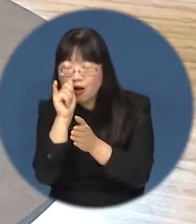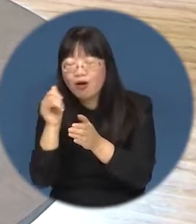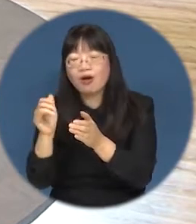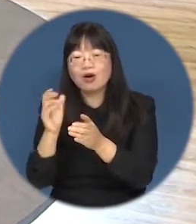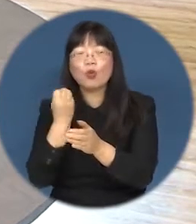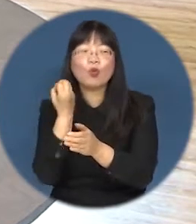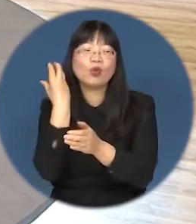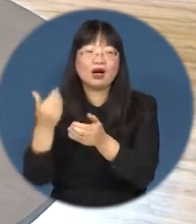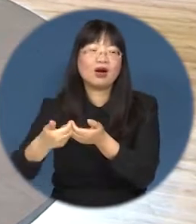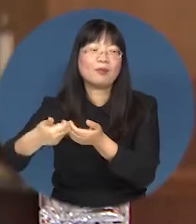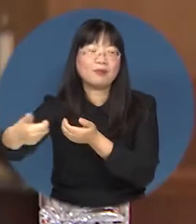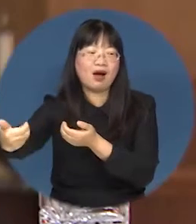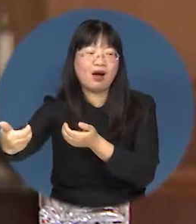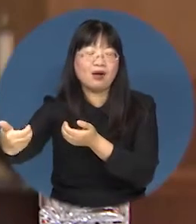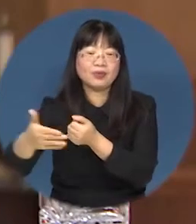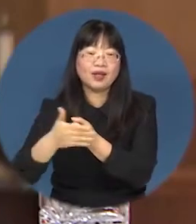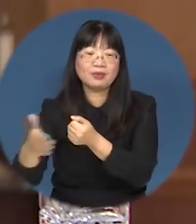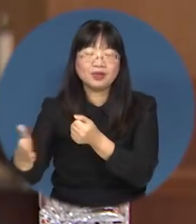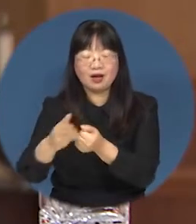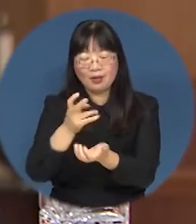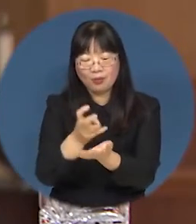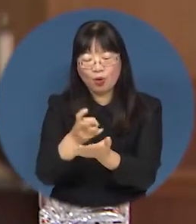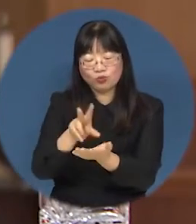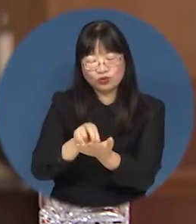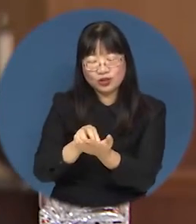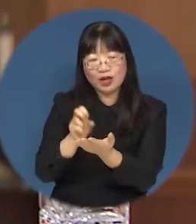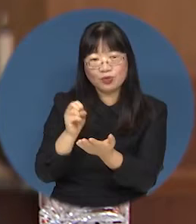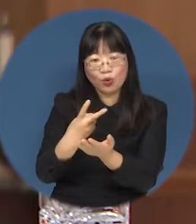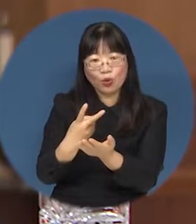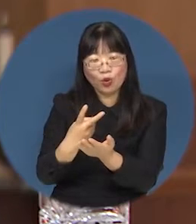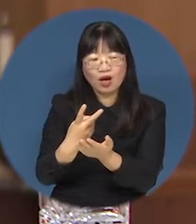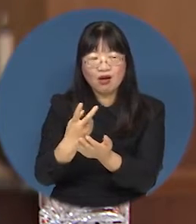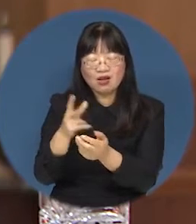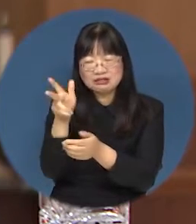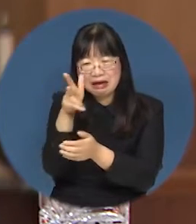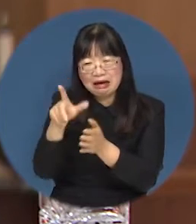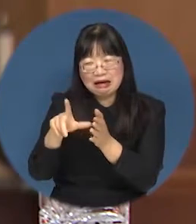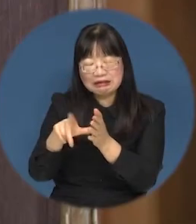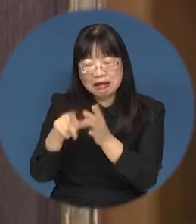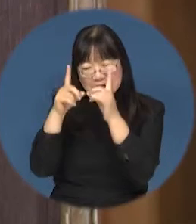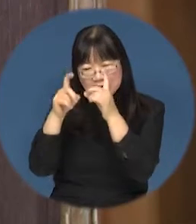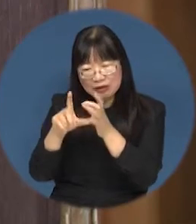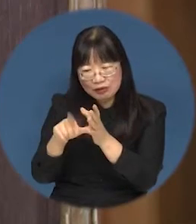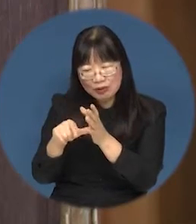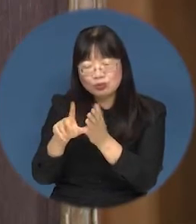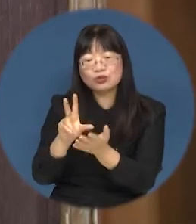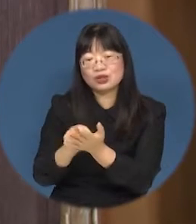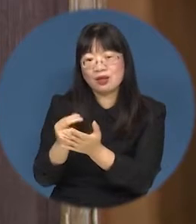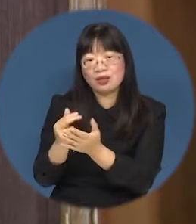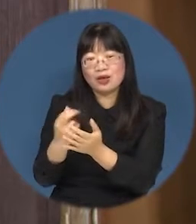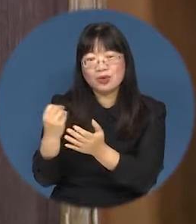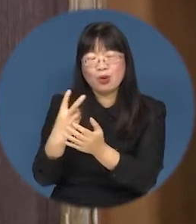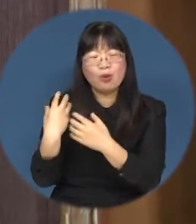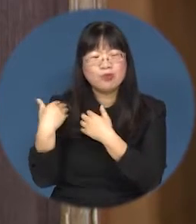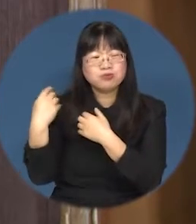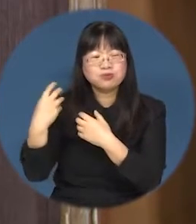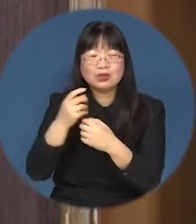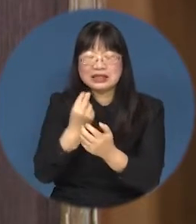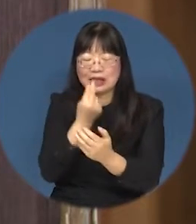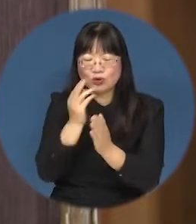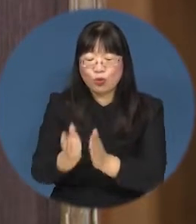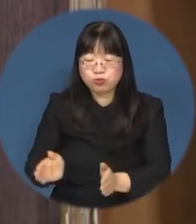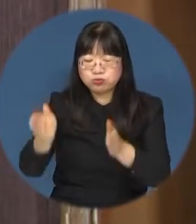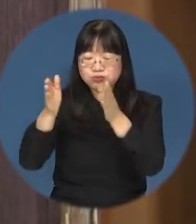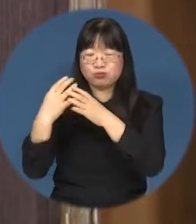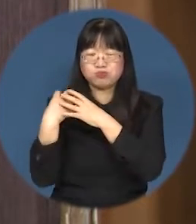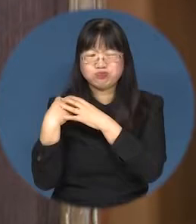아, 그랬군요. 예. 그리고 이제 법적으로도 문제고 예. 촬영에도 장애가 되는 거죠. 그렇죠. 그리고 따라갈 수가 없습니다. 무거워서. 그리고